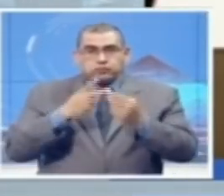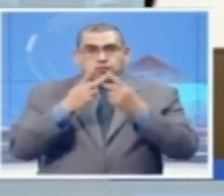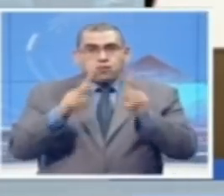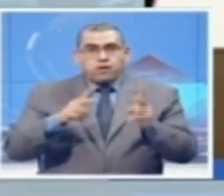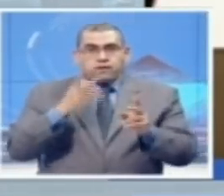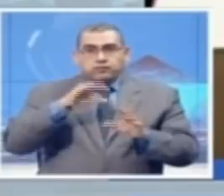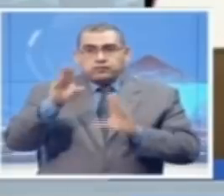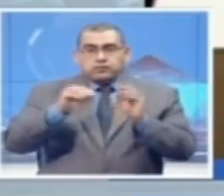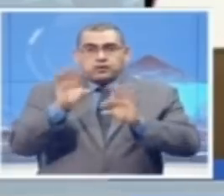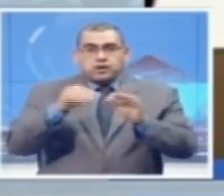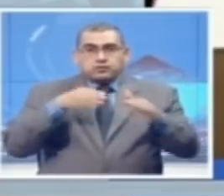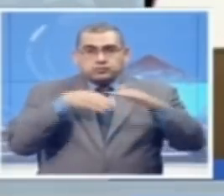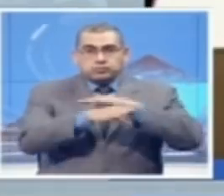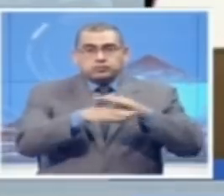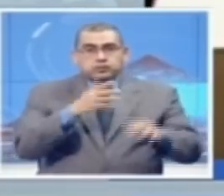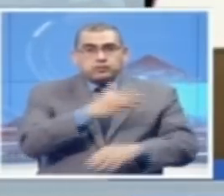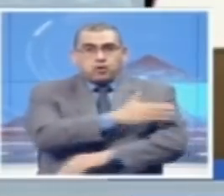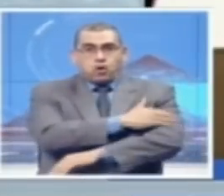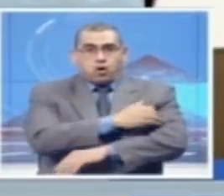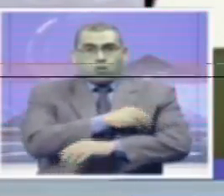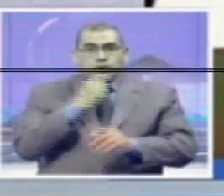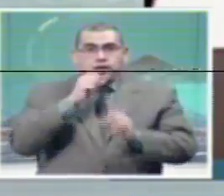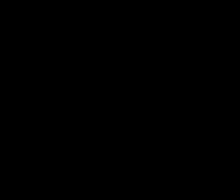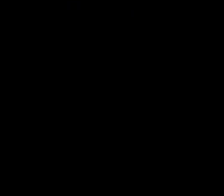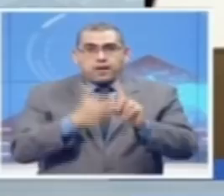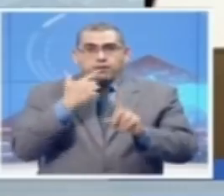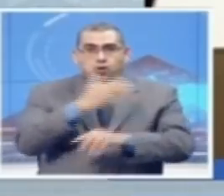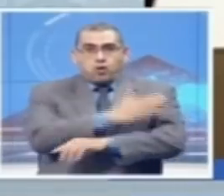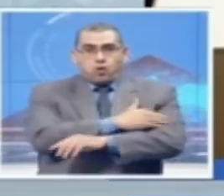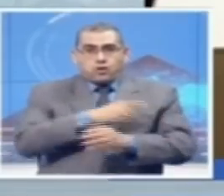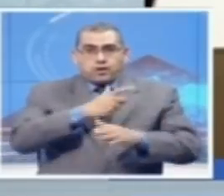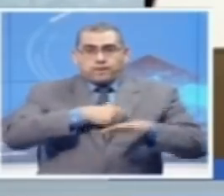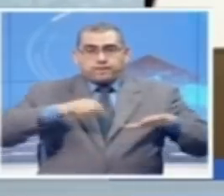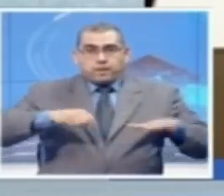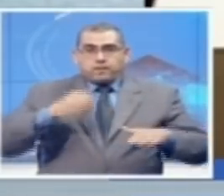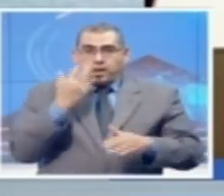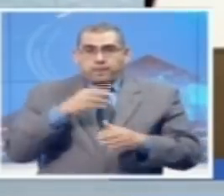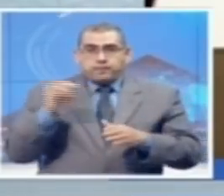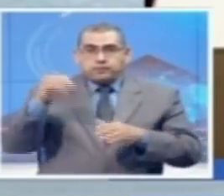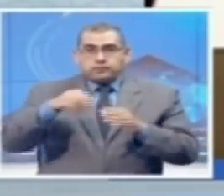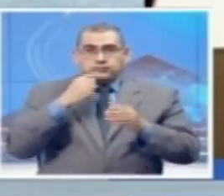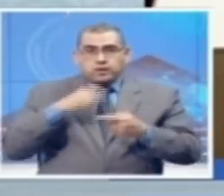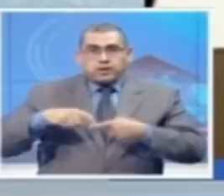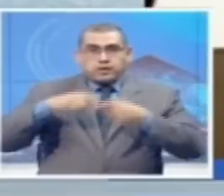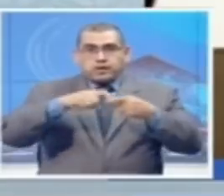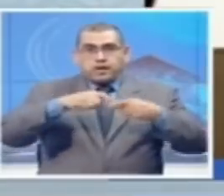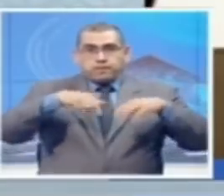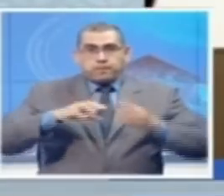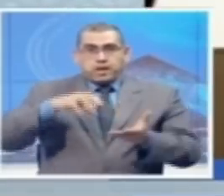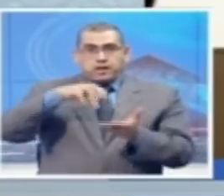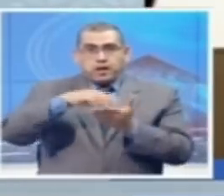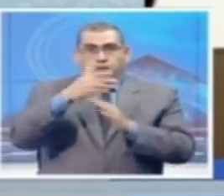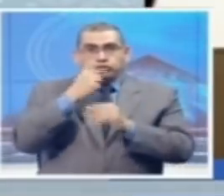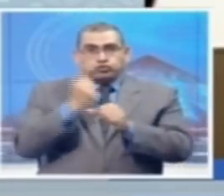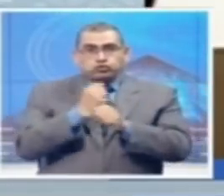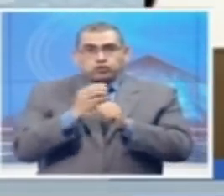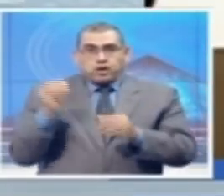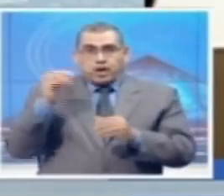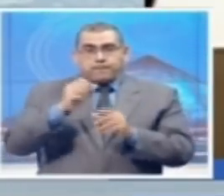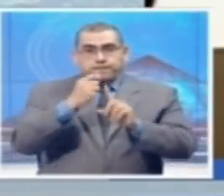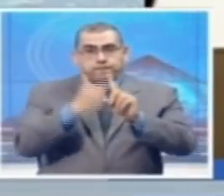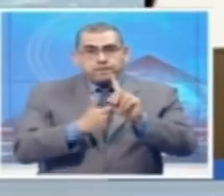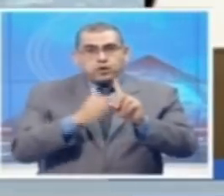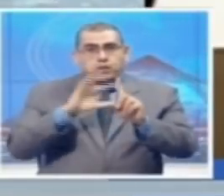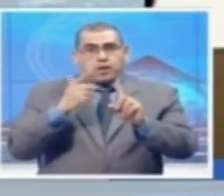على تعيين عدد من عضوات النيابة الإدارية وعضوات هيئة قضايا الدولة بطريق النقل لمجلس الدولة لشغل وظيفة مندوب أو